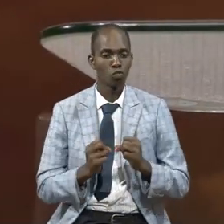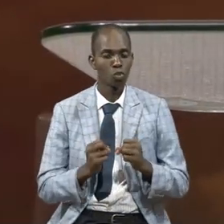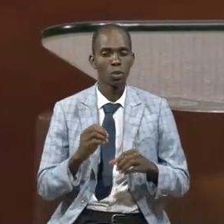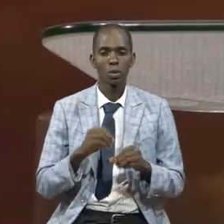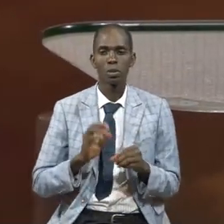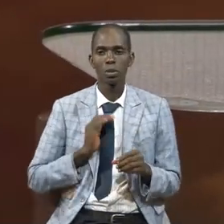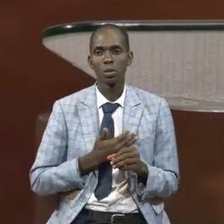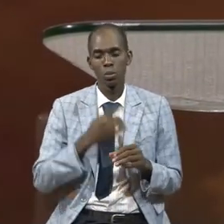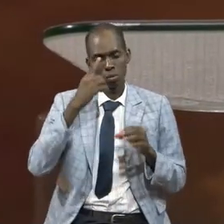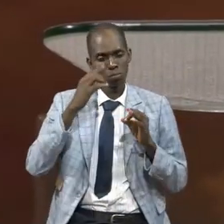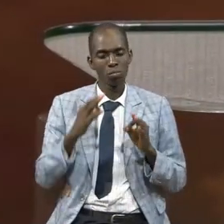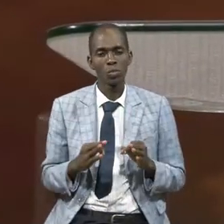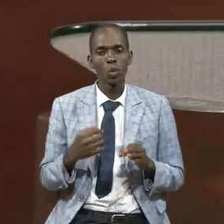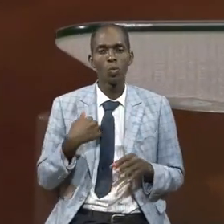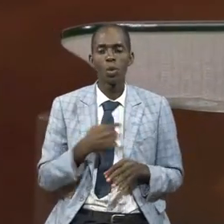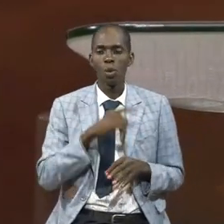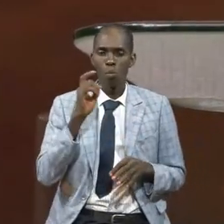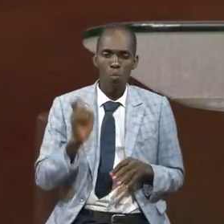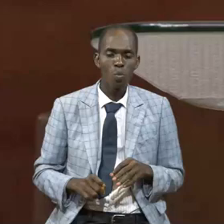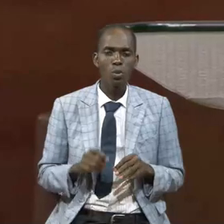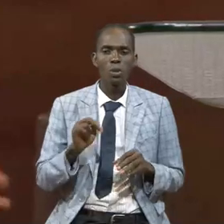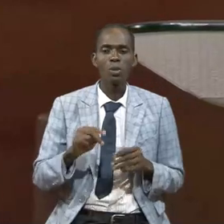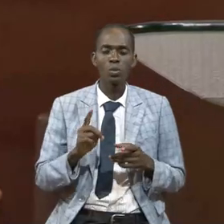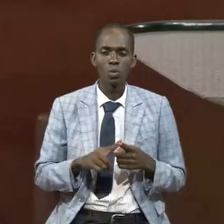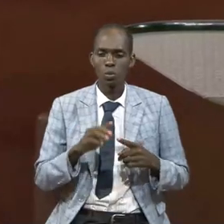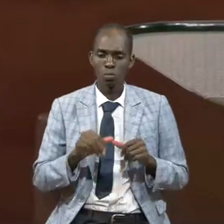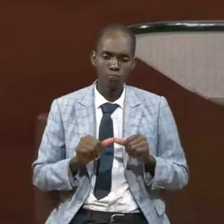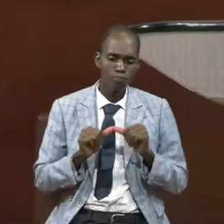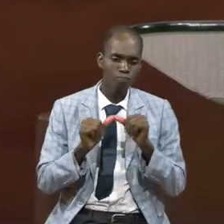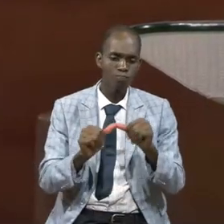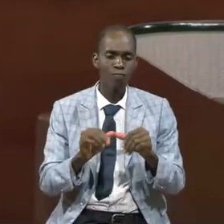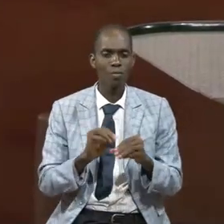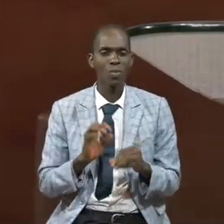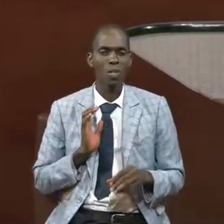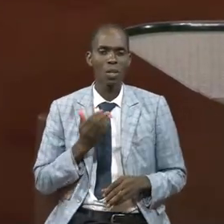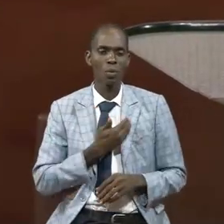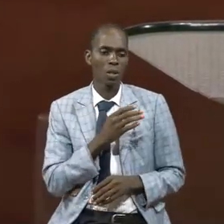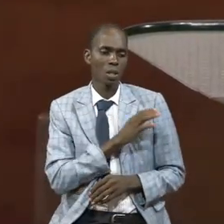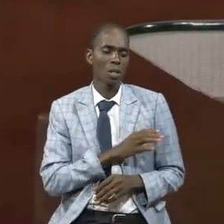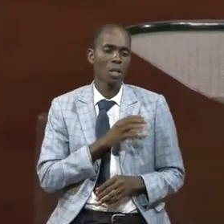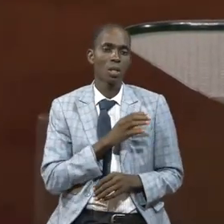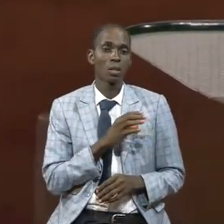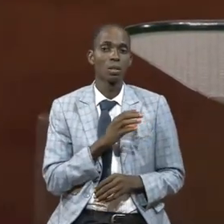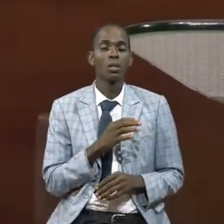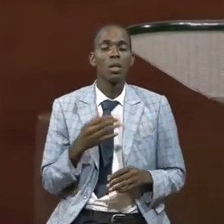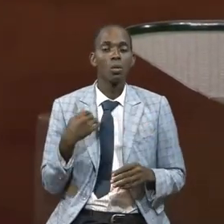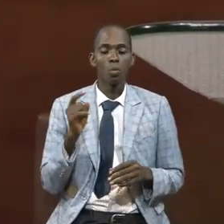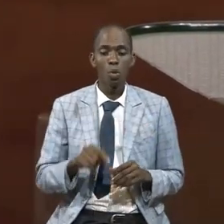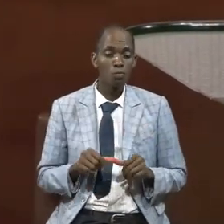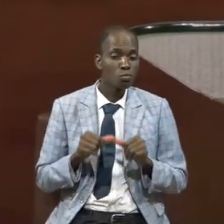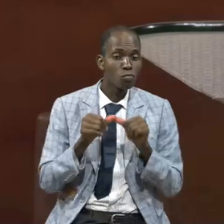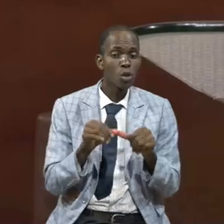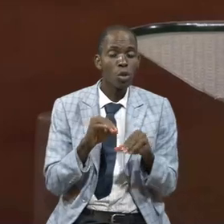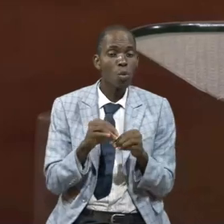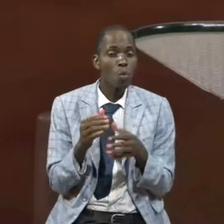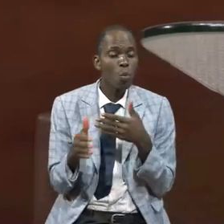conviction. Nous devons être devenus très stables dans notre caractère. Nous devons devenir très fermes dans les